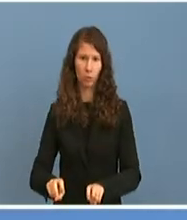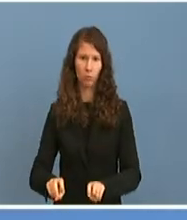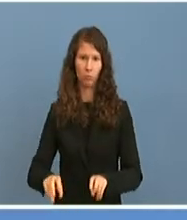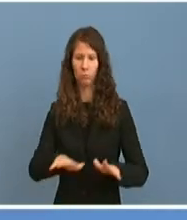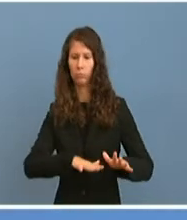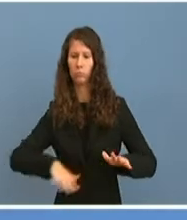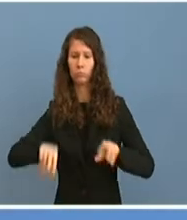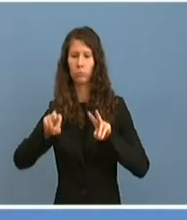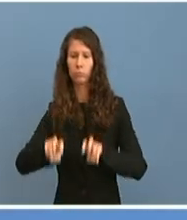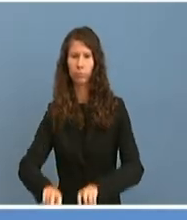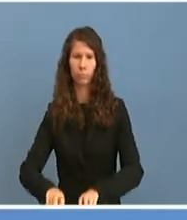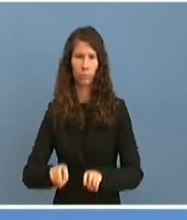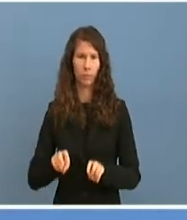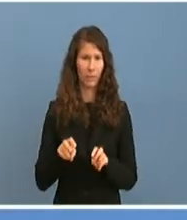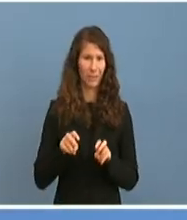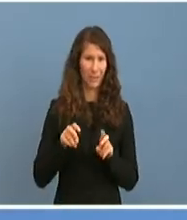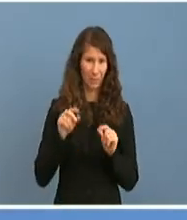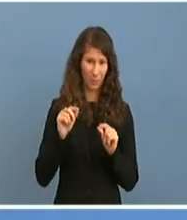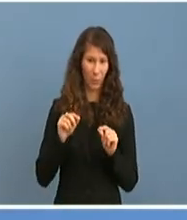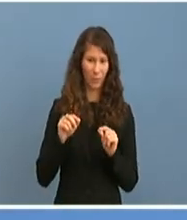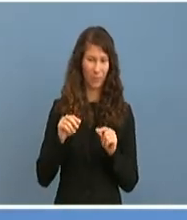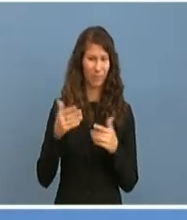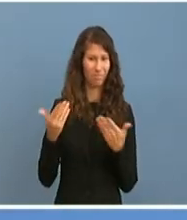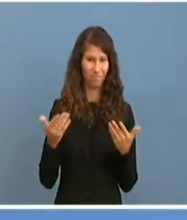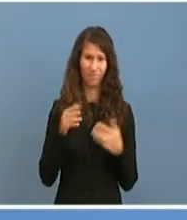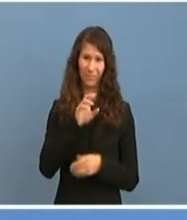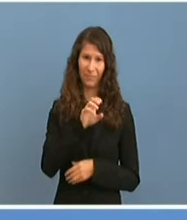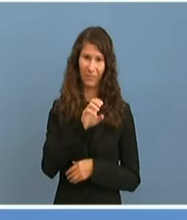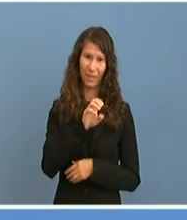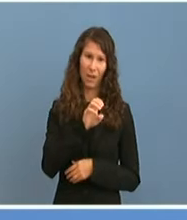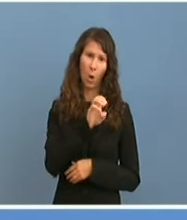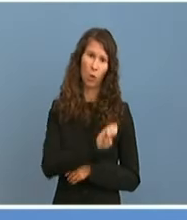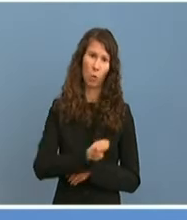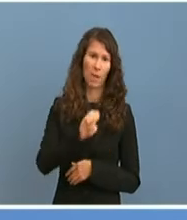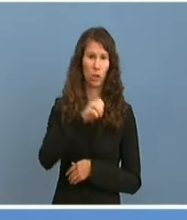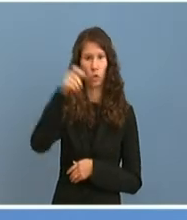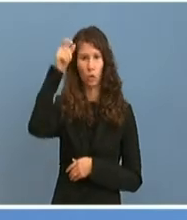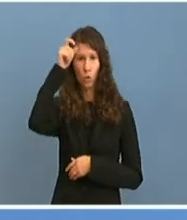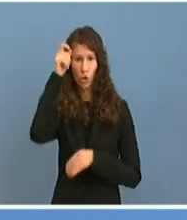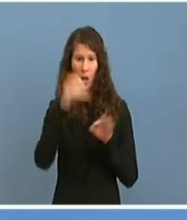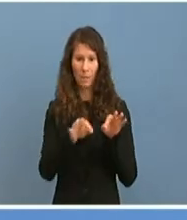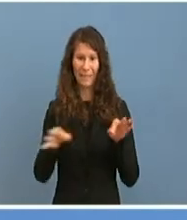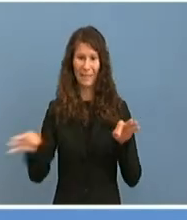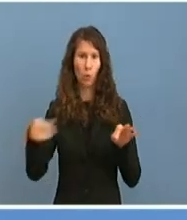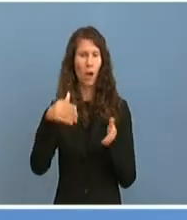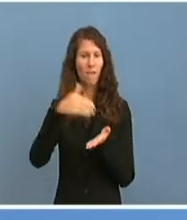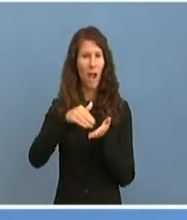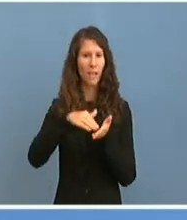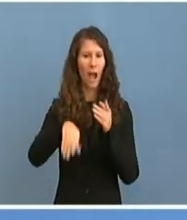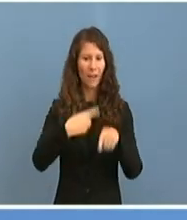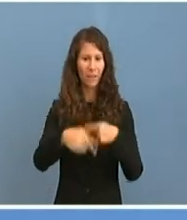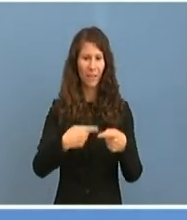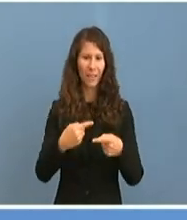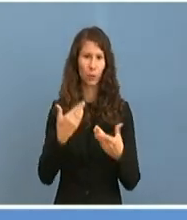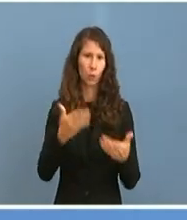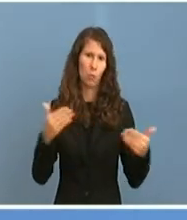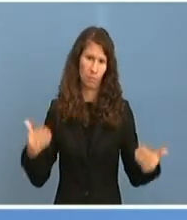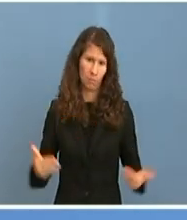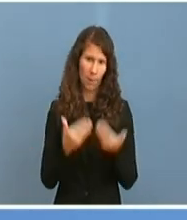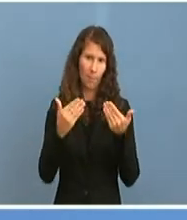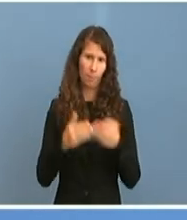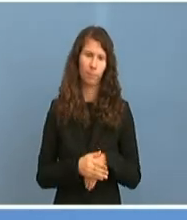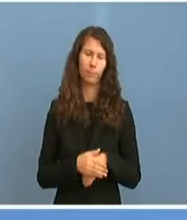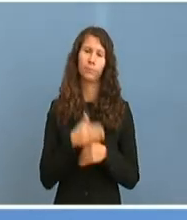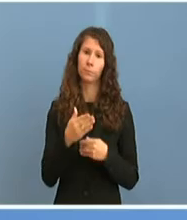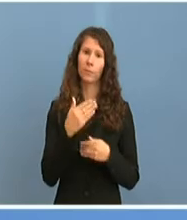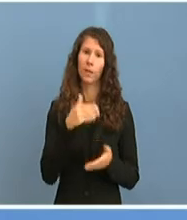andere als förderlich wäre, dafür die europäisch-türkischen Beziehungen fortzuentwickeln. Und solch eine Fortentwicklung hat ja